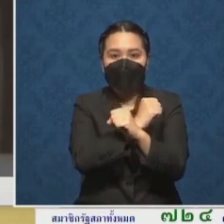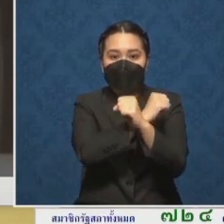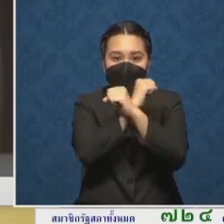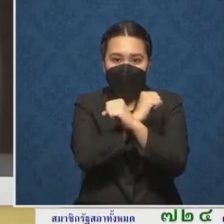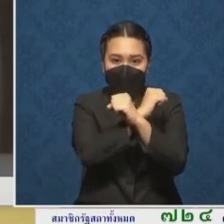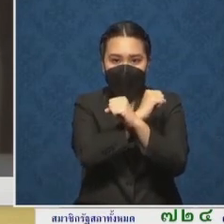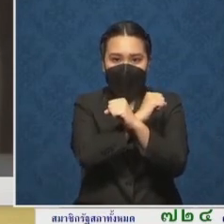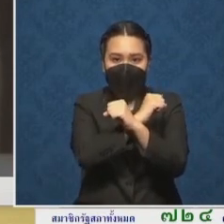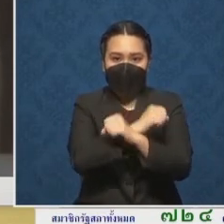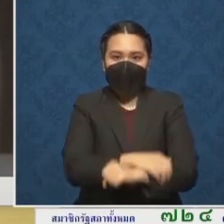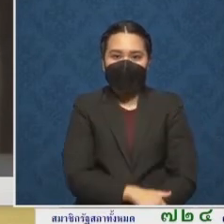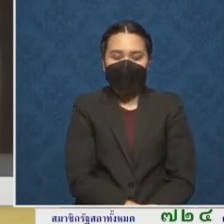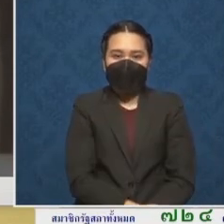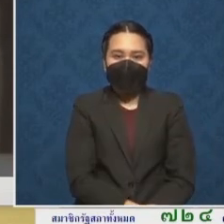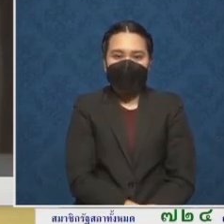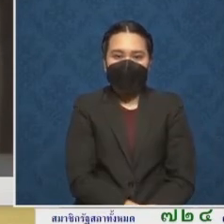นะครับมีความปลอดภัย